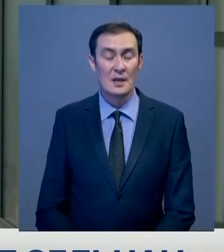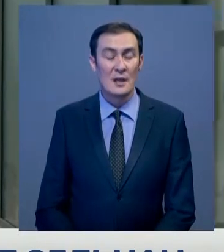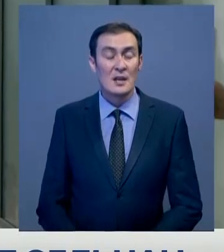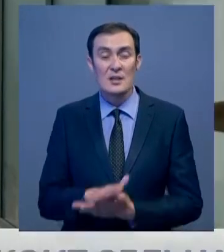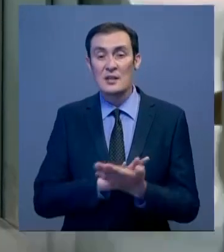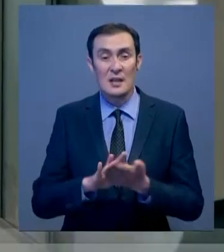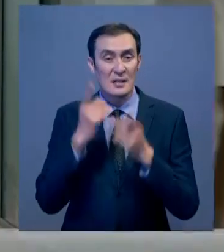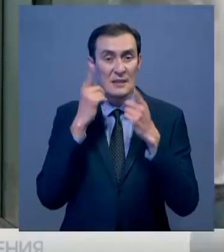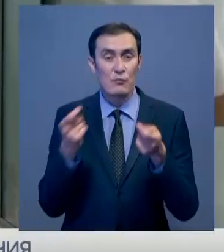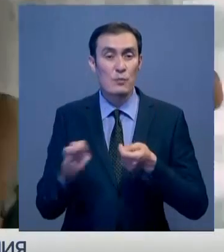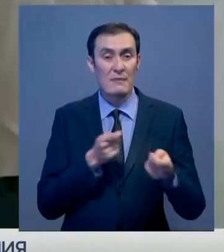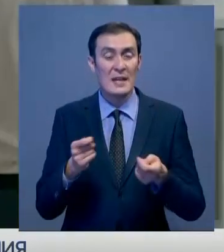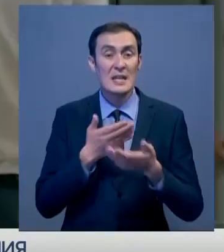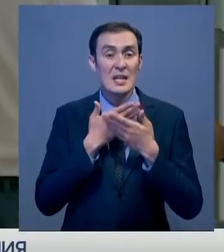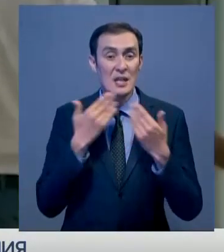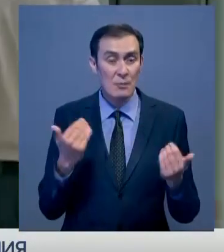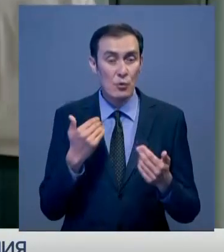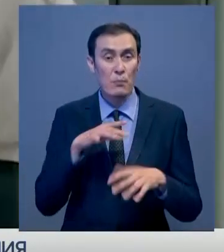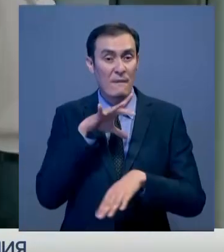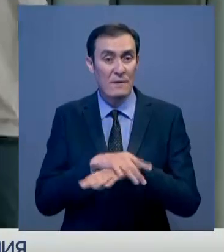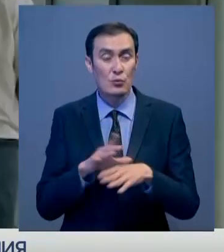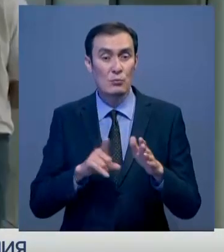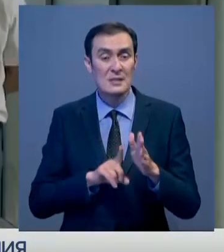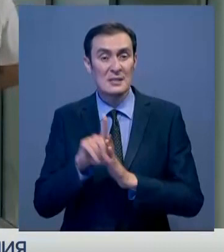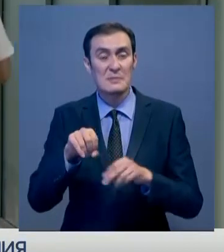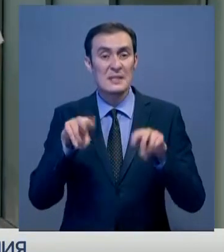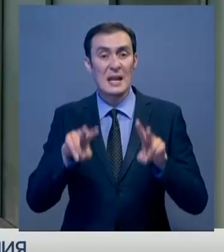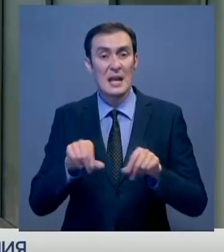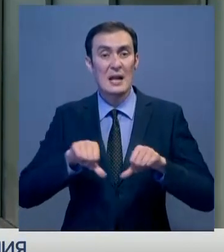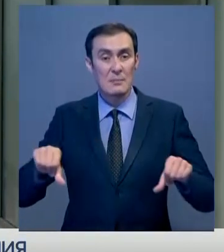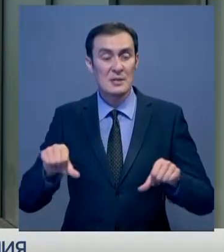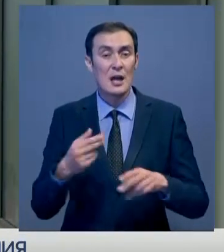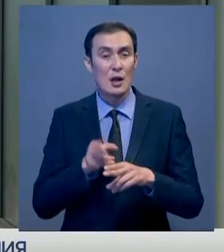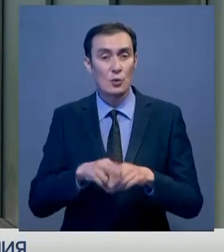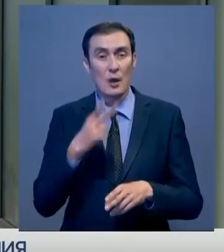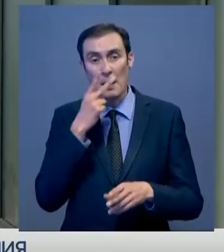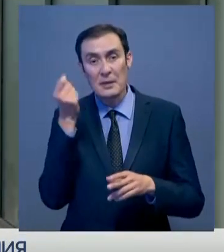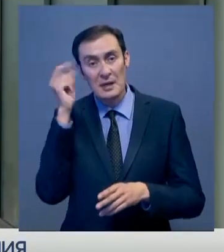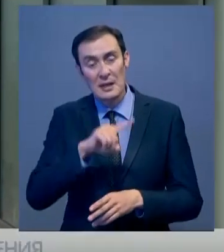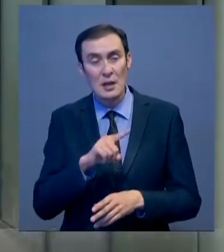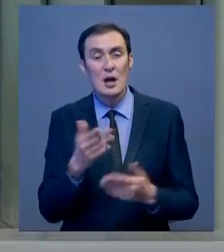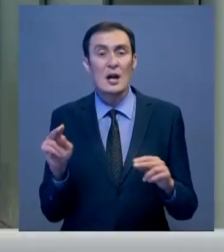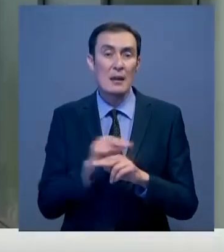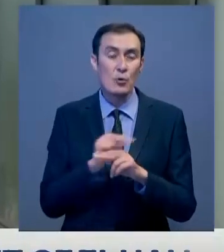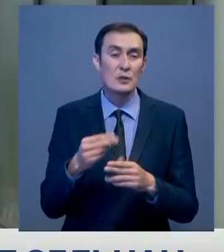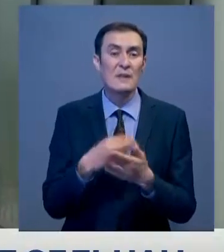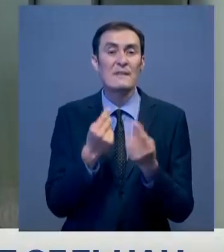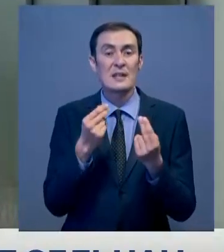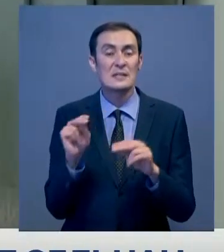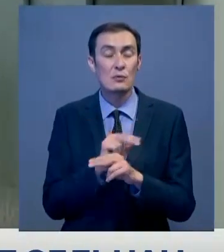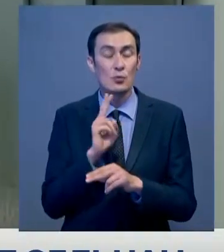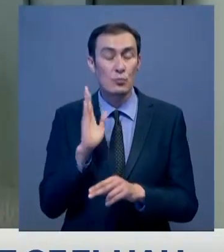Никаких заявлений в управлении не поступало. По факту мы создадим специальную комиссию, которая определит объемы работ и